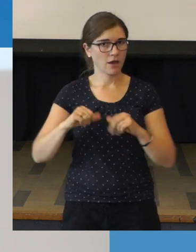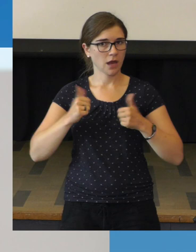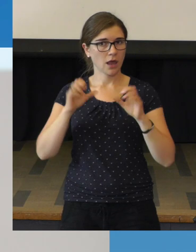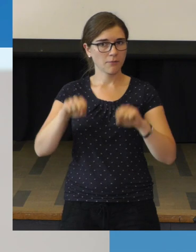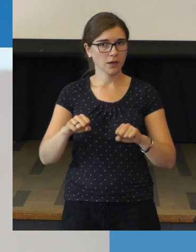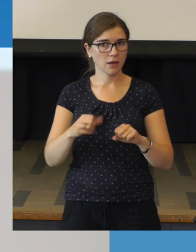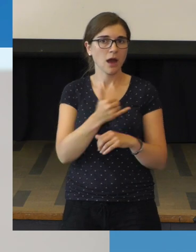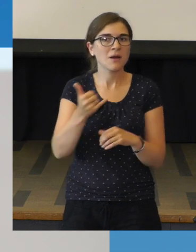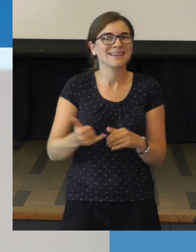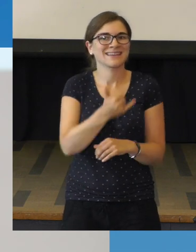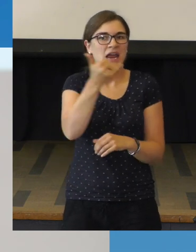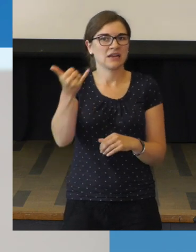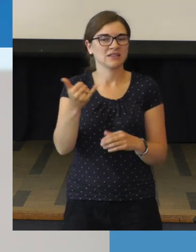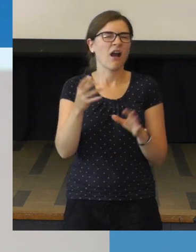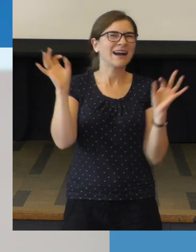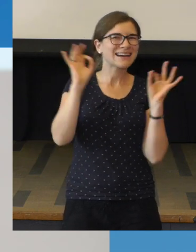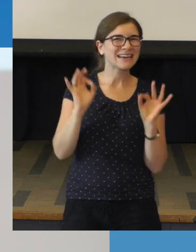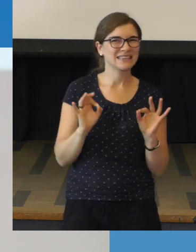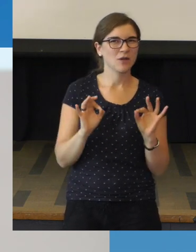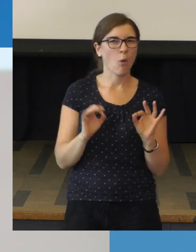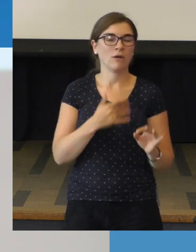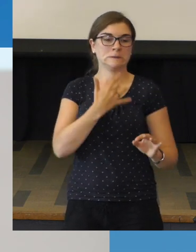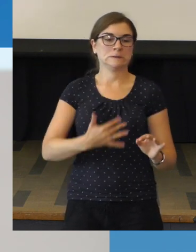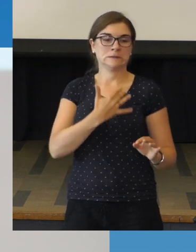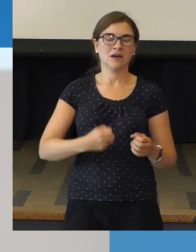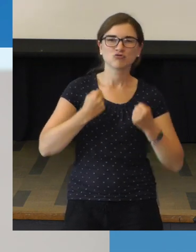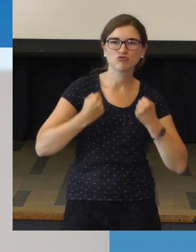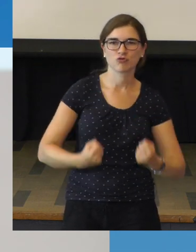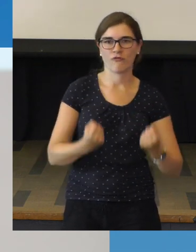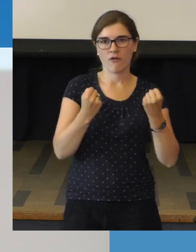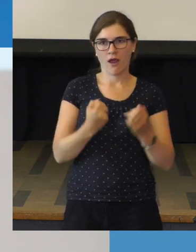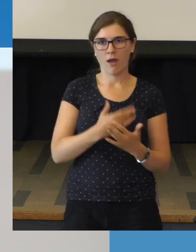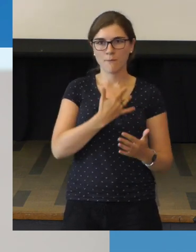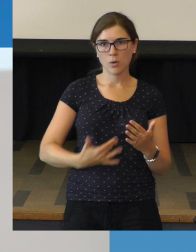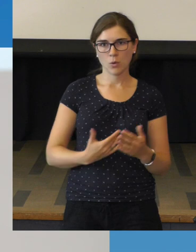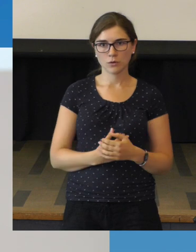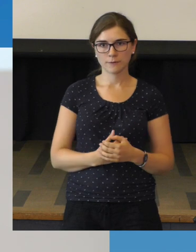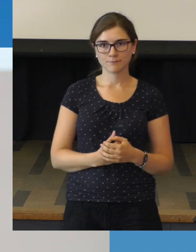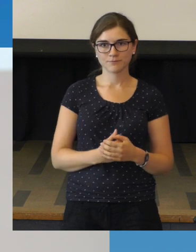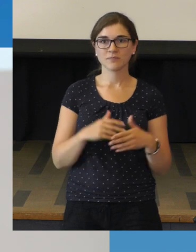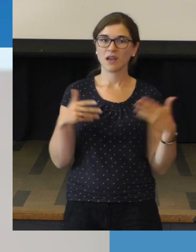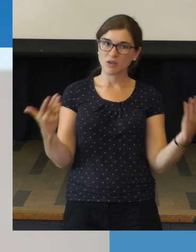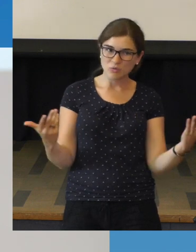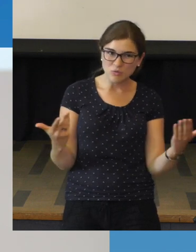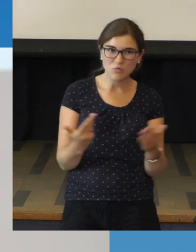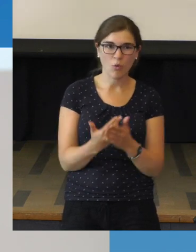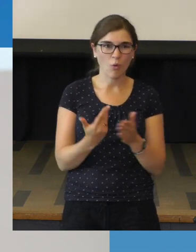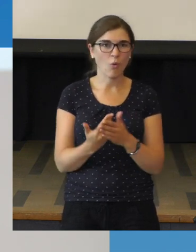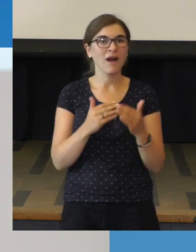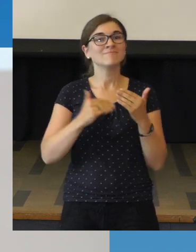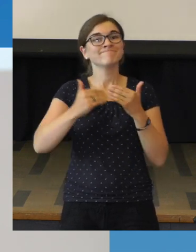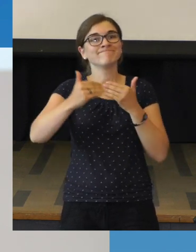zu bluten, und zwar schwere Blutungen zu haben. Das ist auf 30 Jahre ein Risiko von 35% für schwere